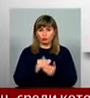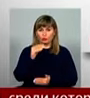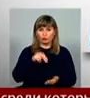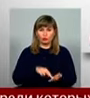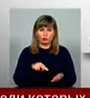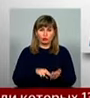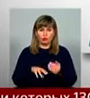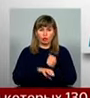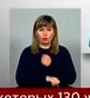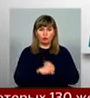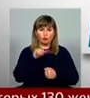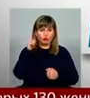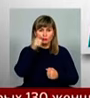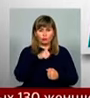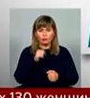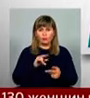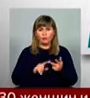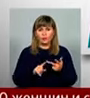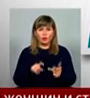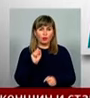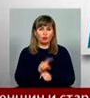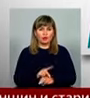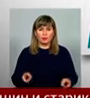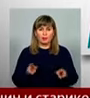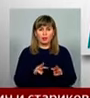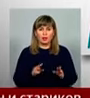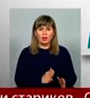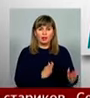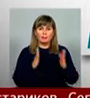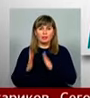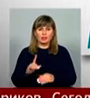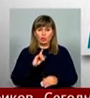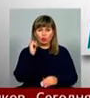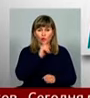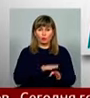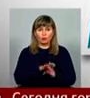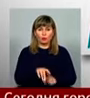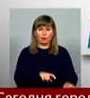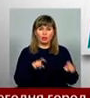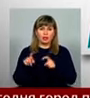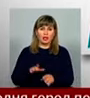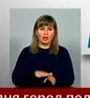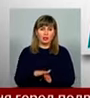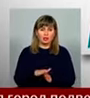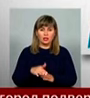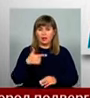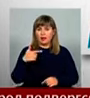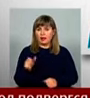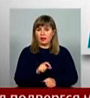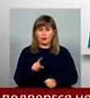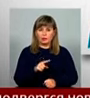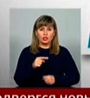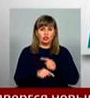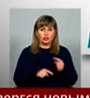на конец прошлого года. В-третьих, поручаю правительству перенести на год полный переход на реализацию сжиженного газа